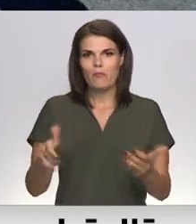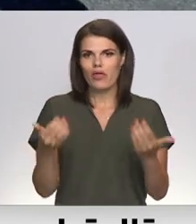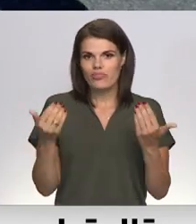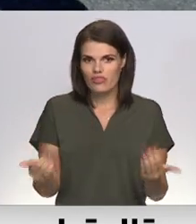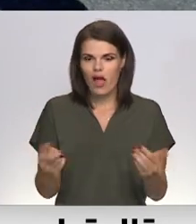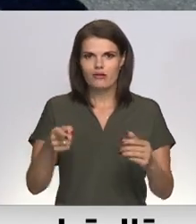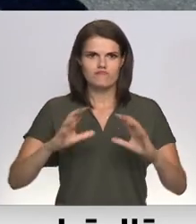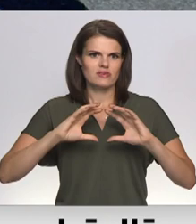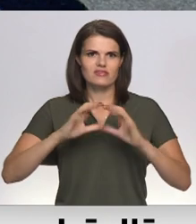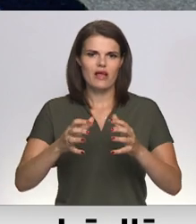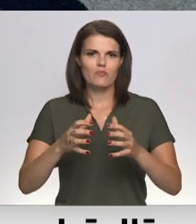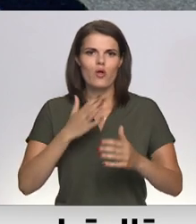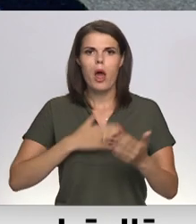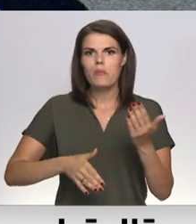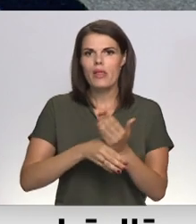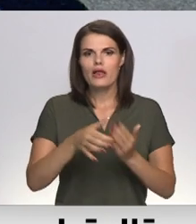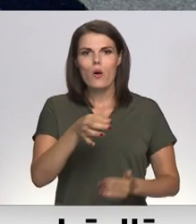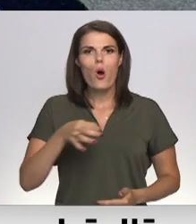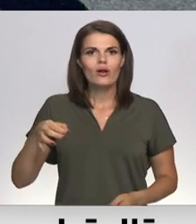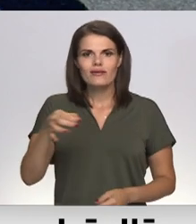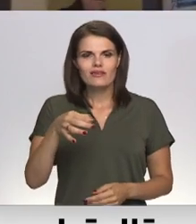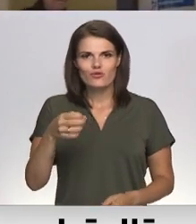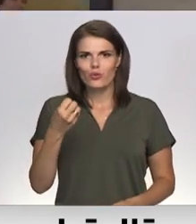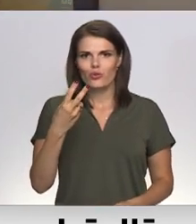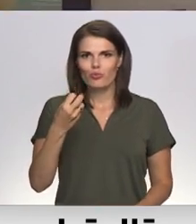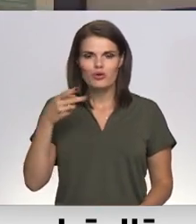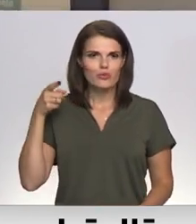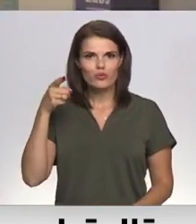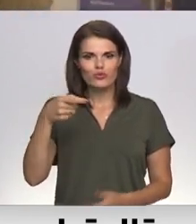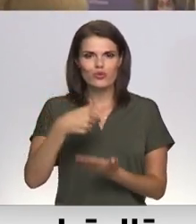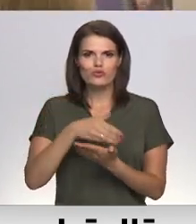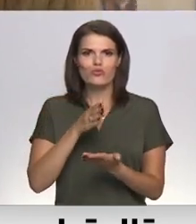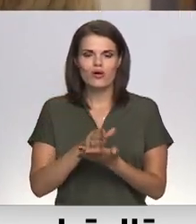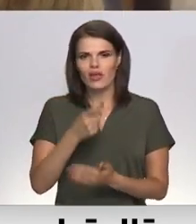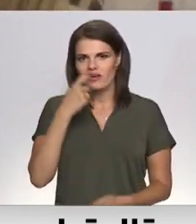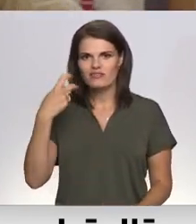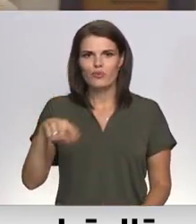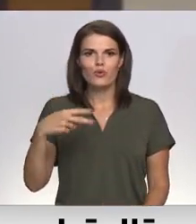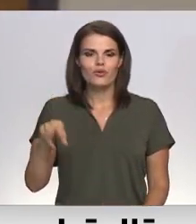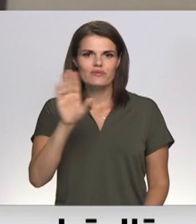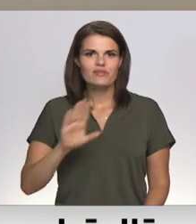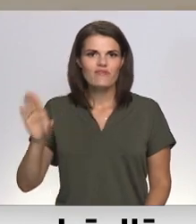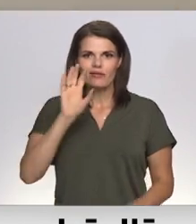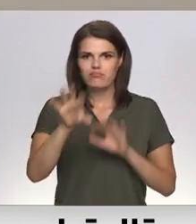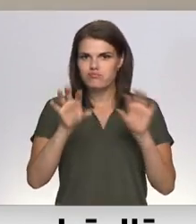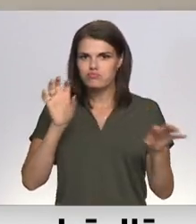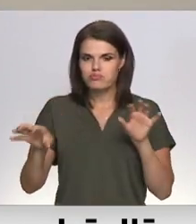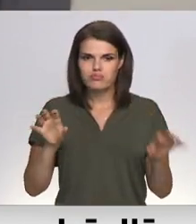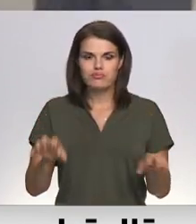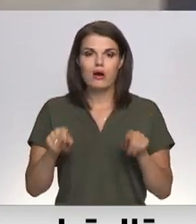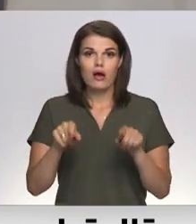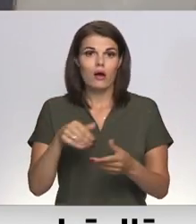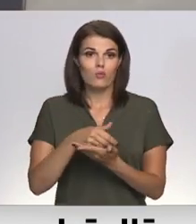ir starptautiska labdarības organizācija ar 12 000 nodaļām 120 valstīs. Svanzijas